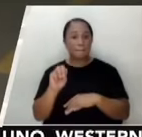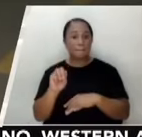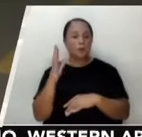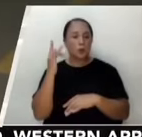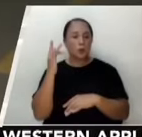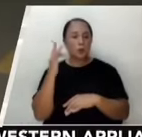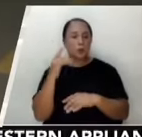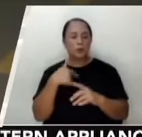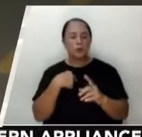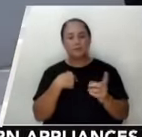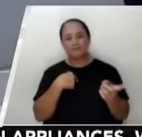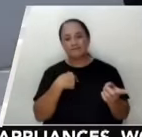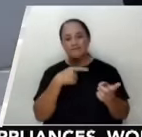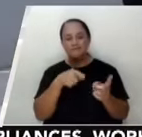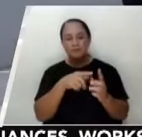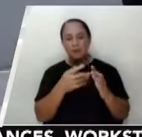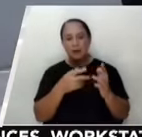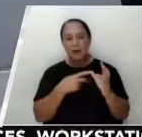pasahero.